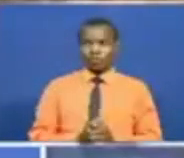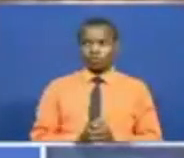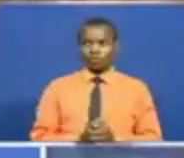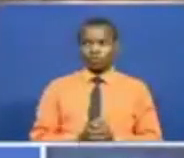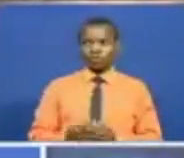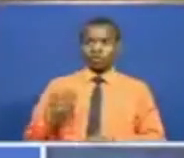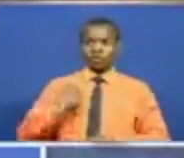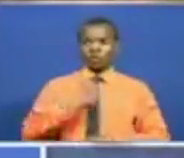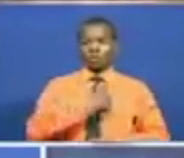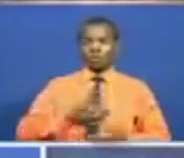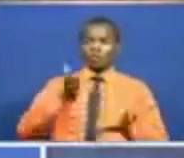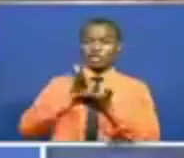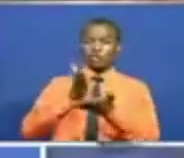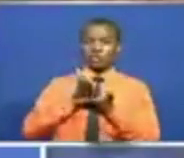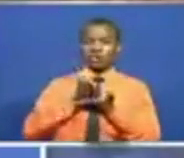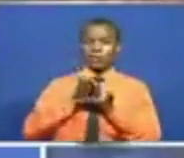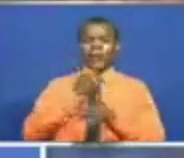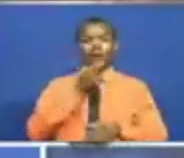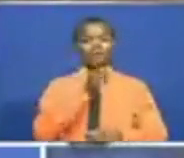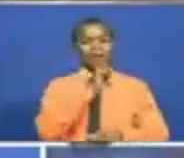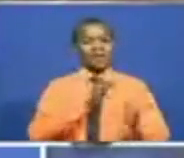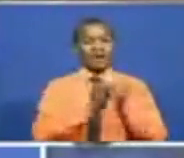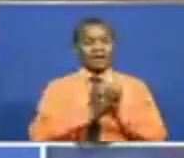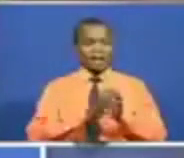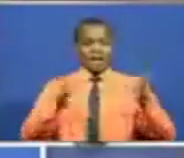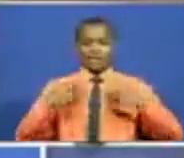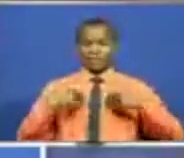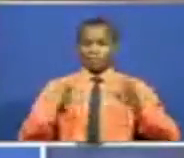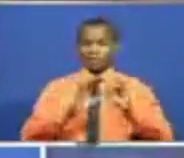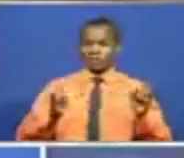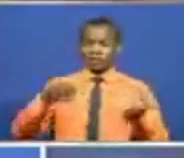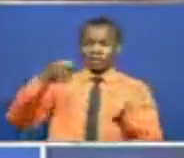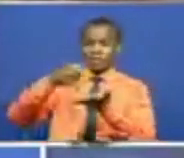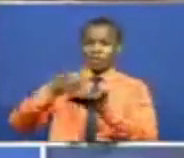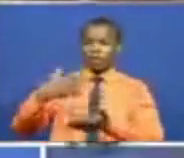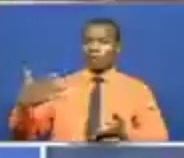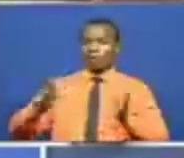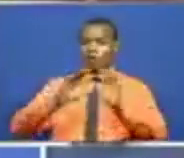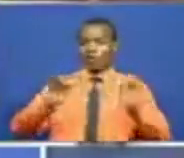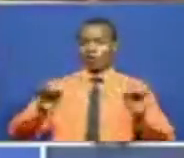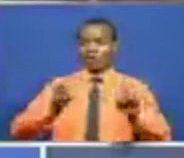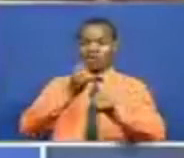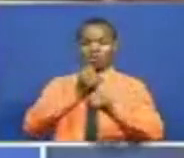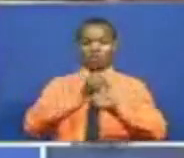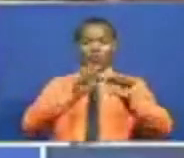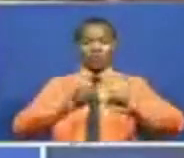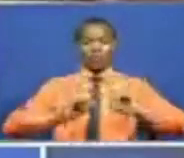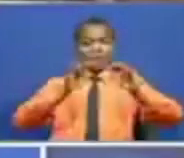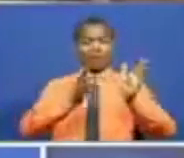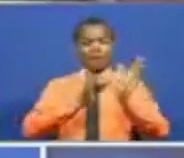the and they've refused to keep theirs. What was in that document involved job progression for doctors who have stagnated